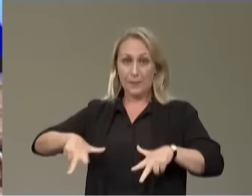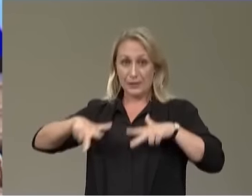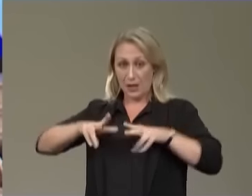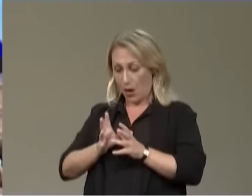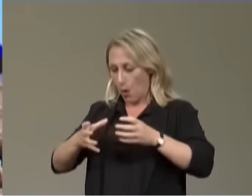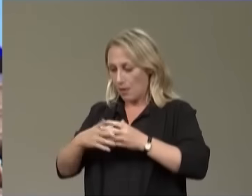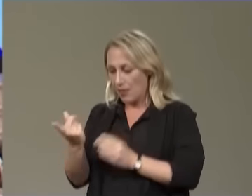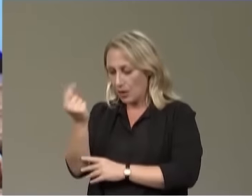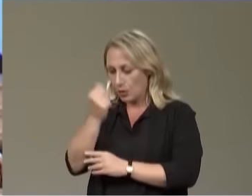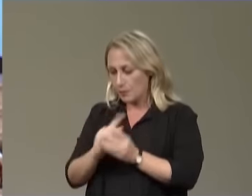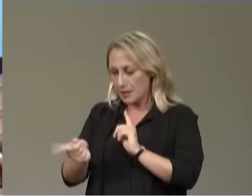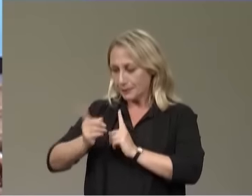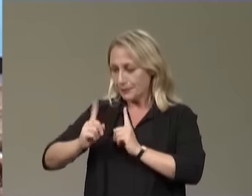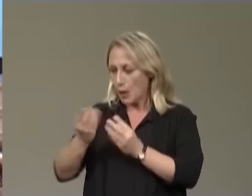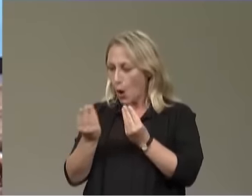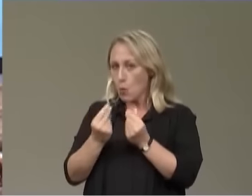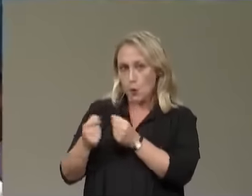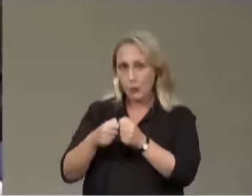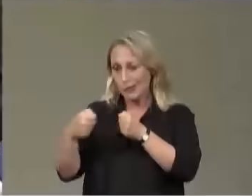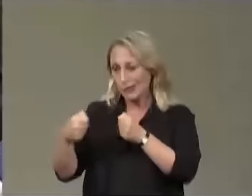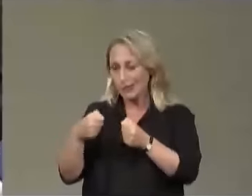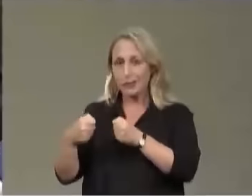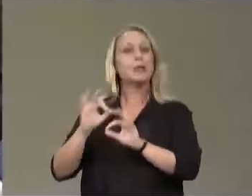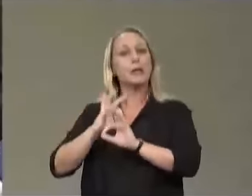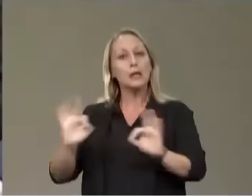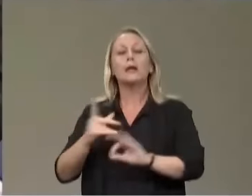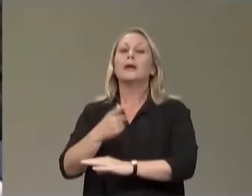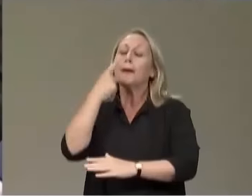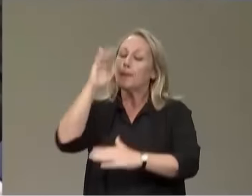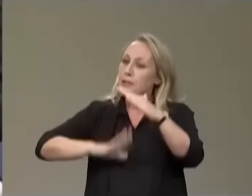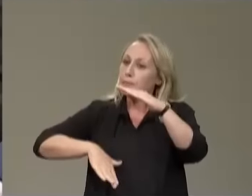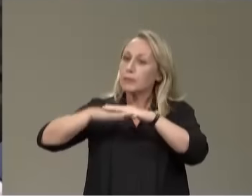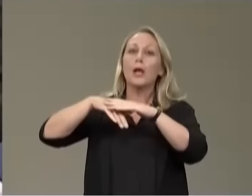εξαντλώντας κάθε δημοσιονομικό περιθώριο. Γιατί αυτοί,